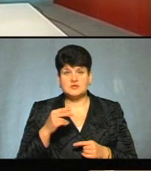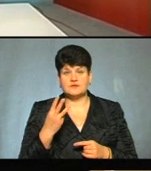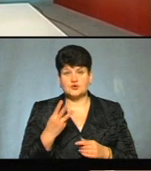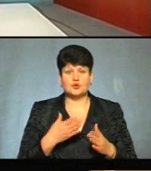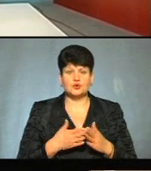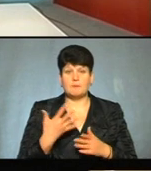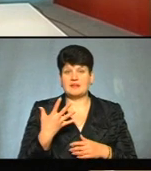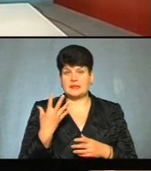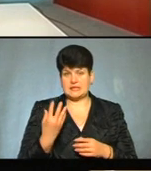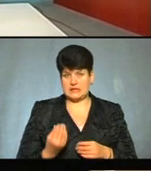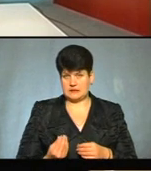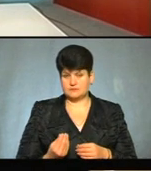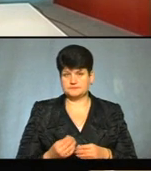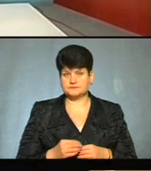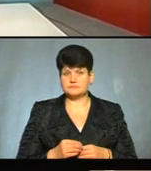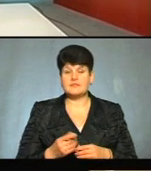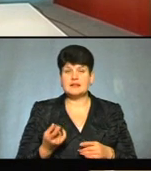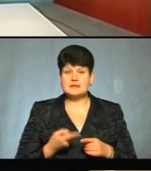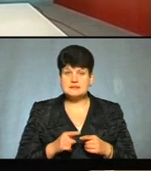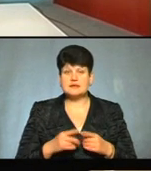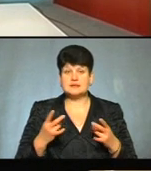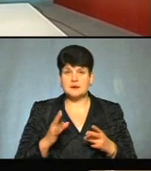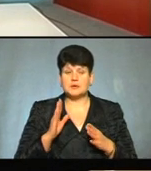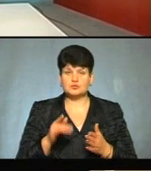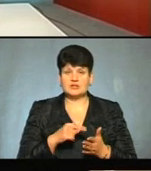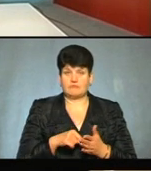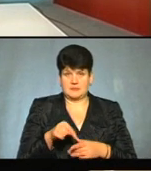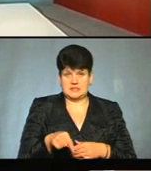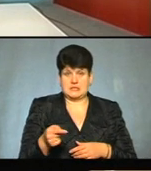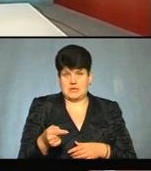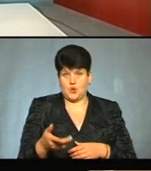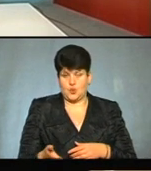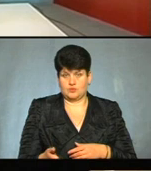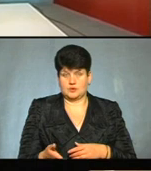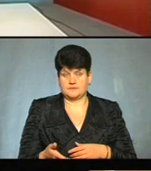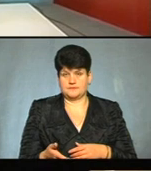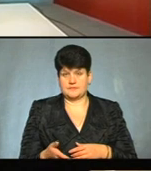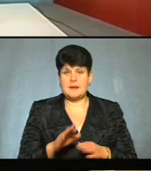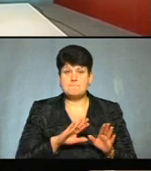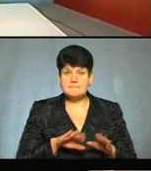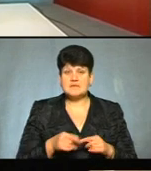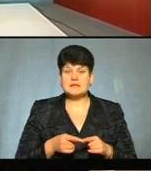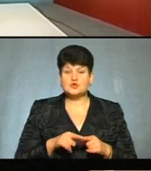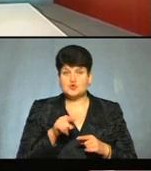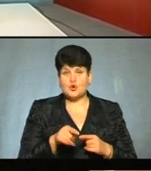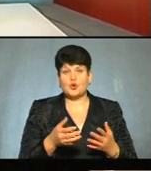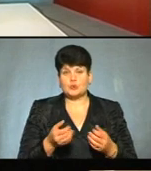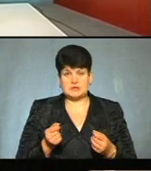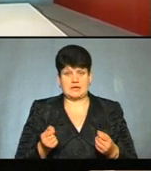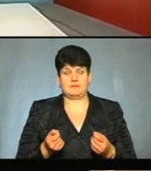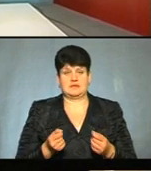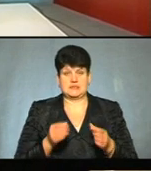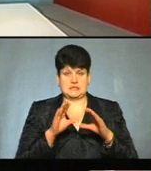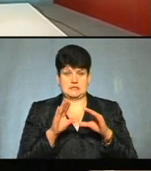триває від 3 до 5 днів, це потрібно бувати в місті Тернополі, і після цього